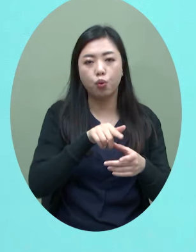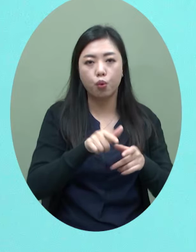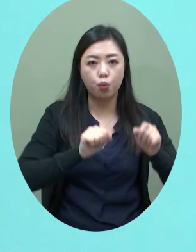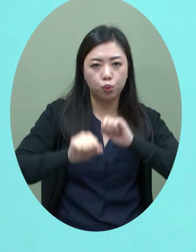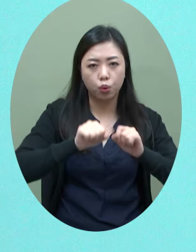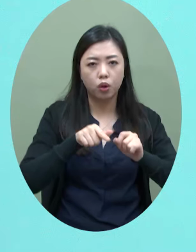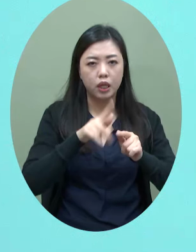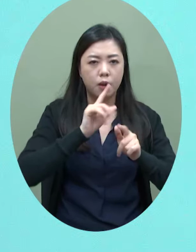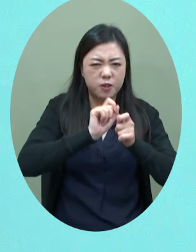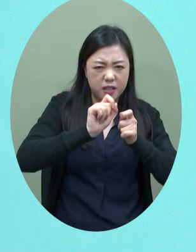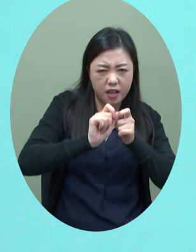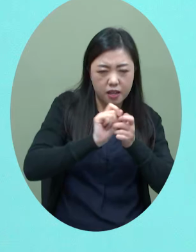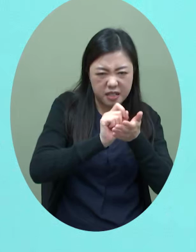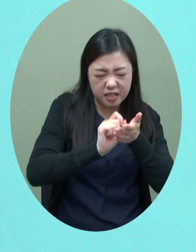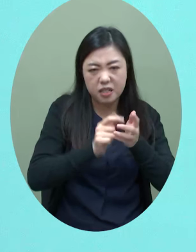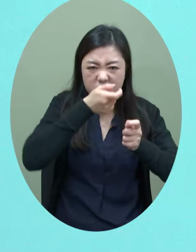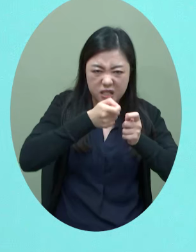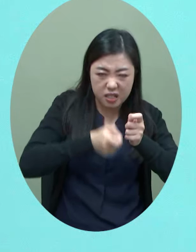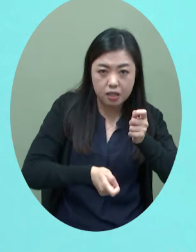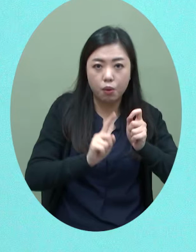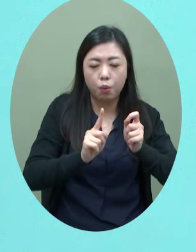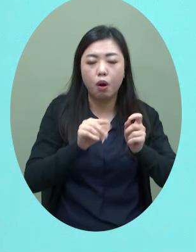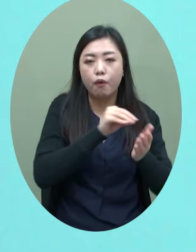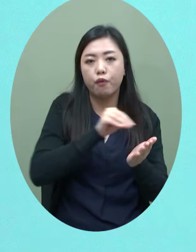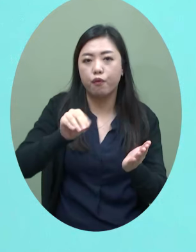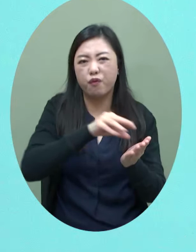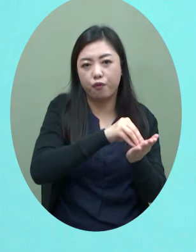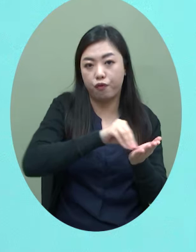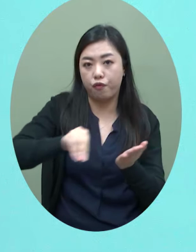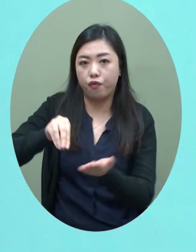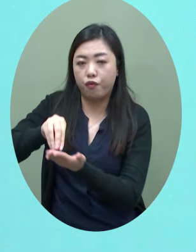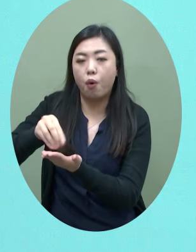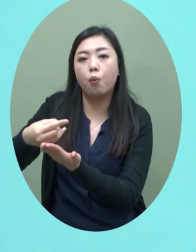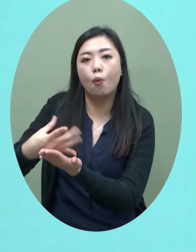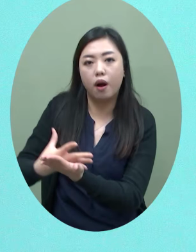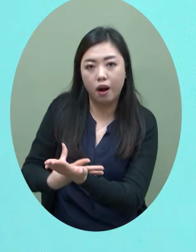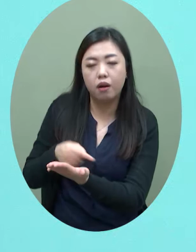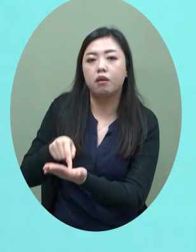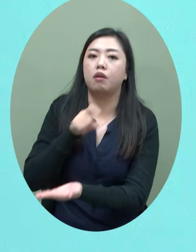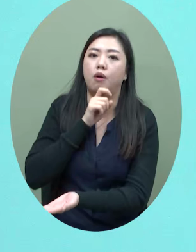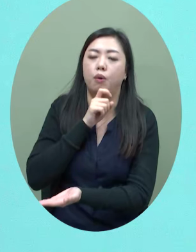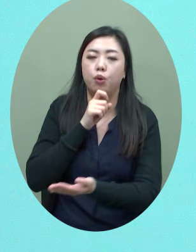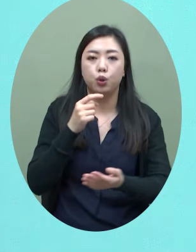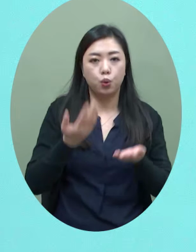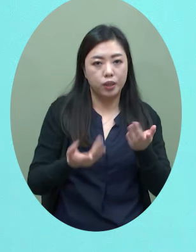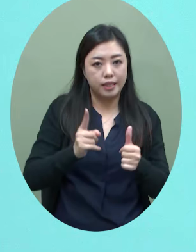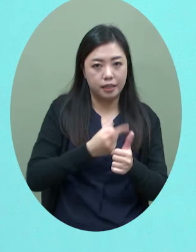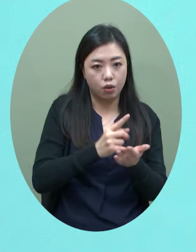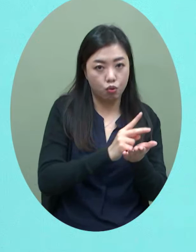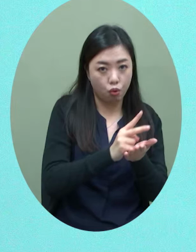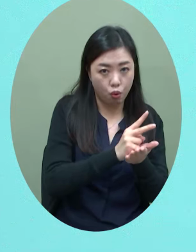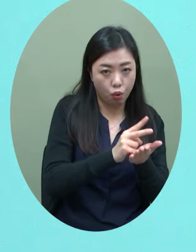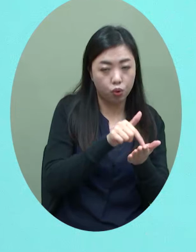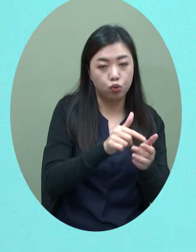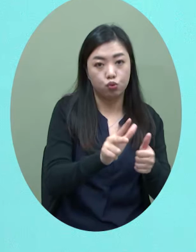寫得非常之細緻，而且係放喺嗰個規例裏邊嘅，即係。所以我哋修訂咗個主體